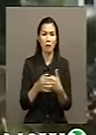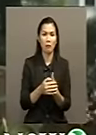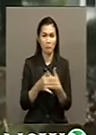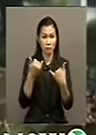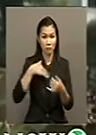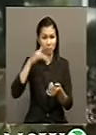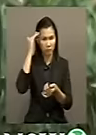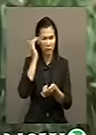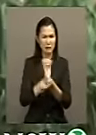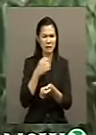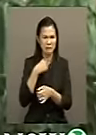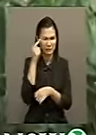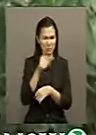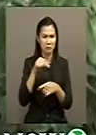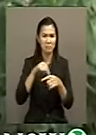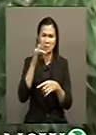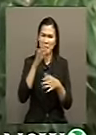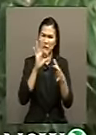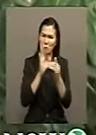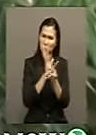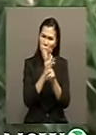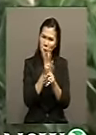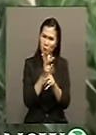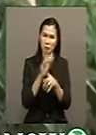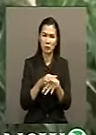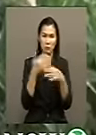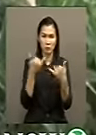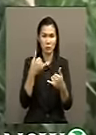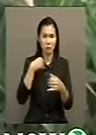ตำรวจสันนิษฐานว่าเป็นประเด็นชู้สาวตำรวจก็เร่งต